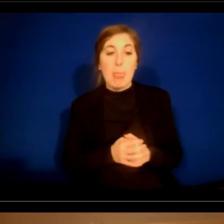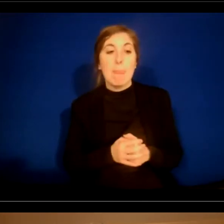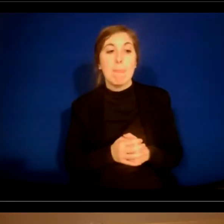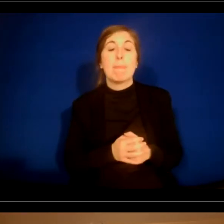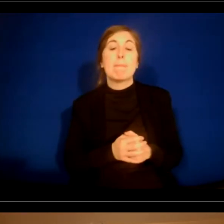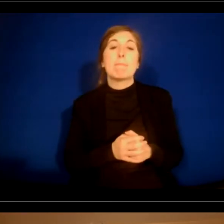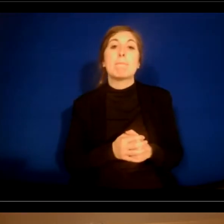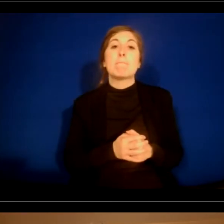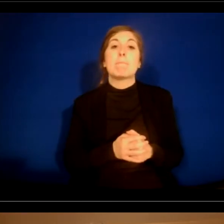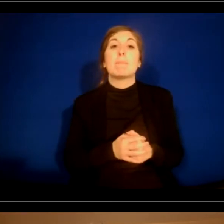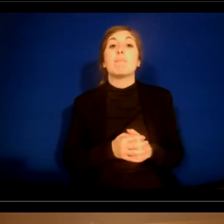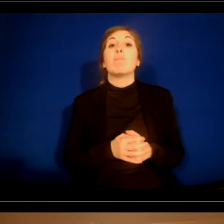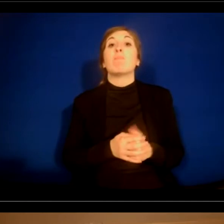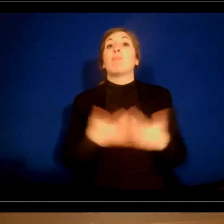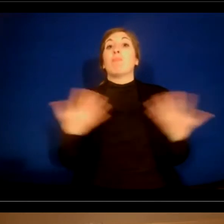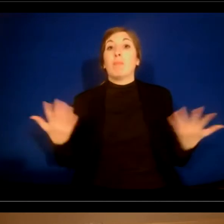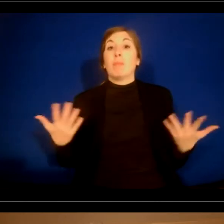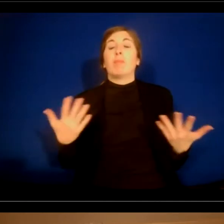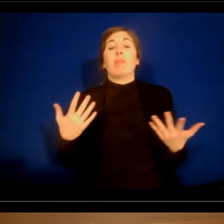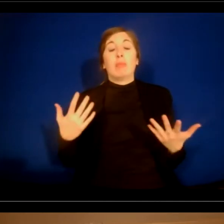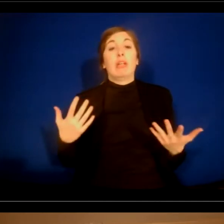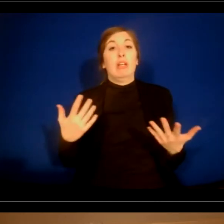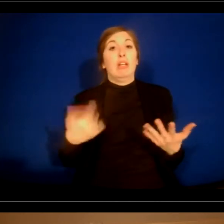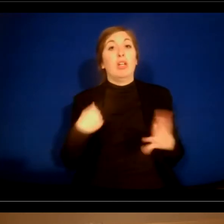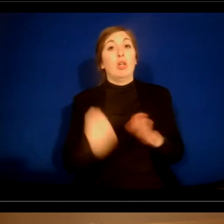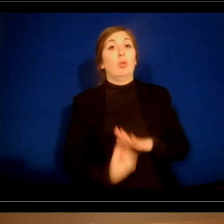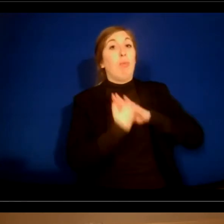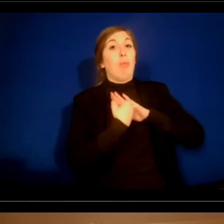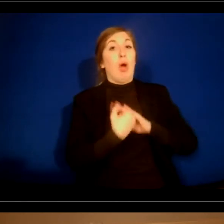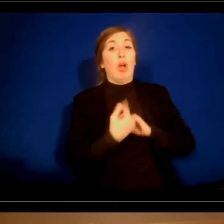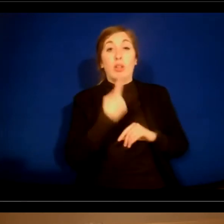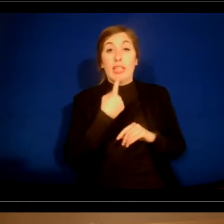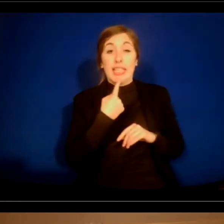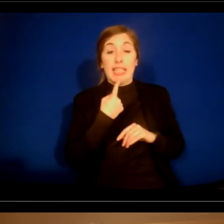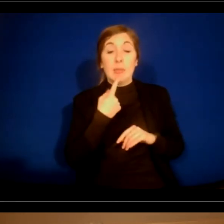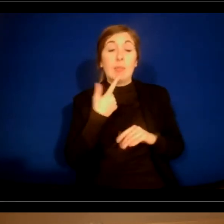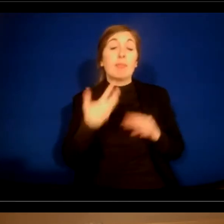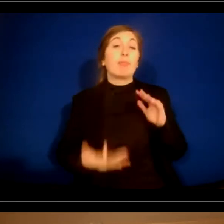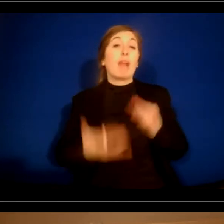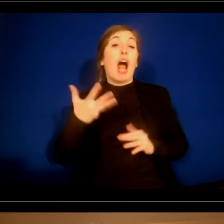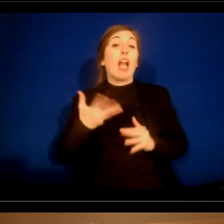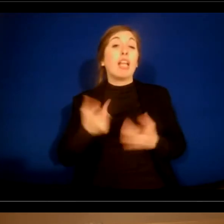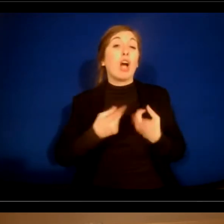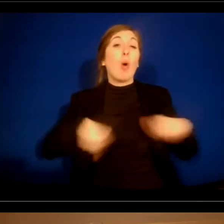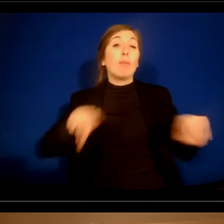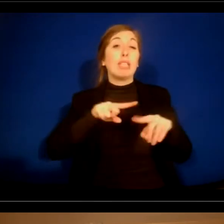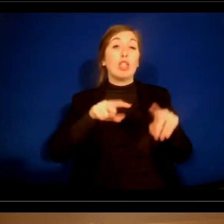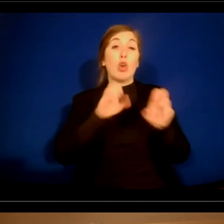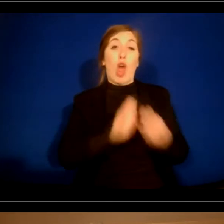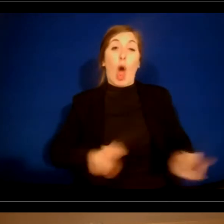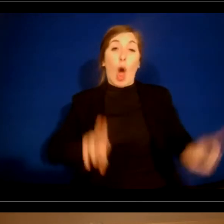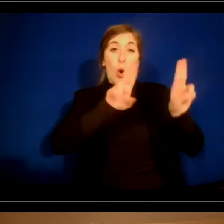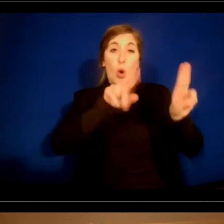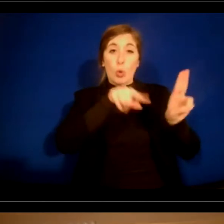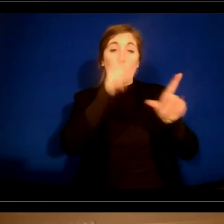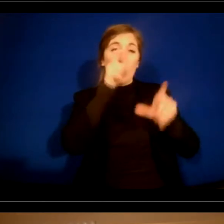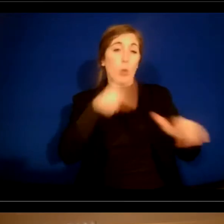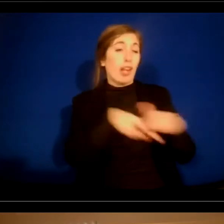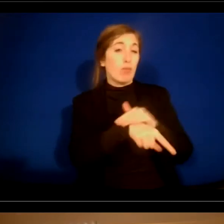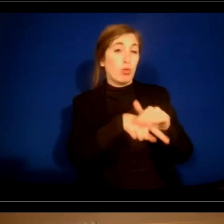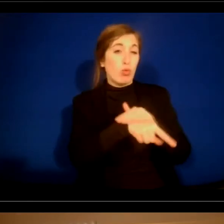Allora, supportati soprattutto dall'Alto Commissariato delle Nazioni Unite per i rifugiati, le attività